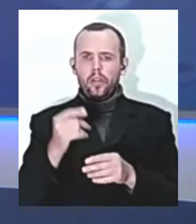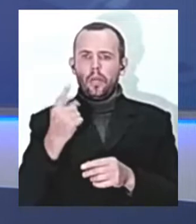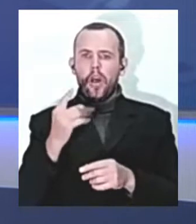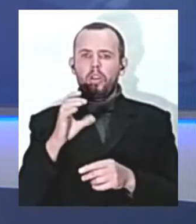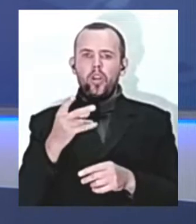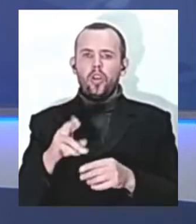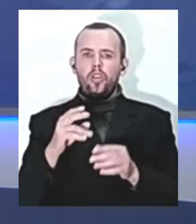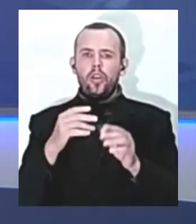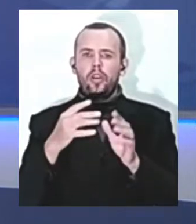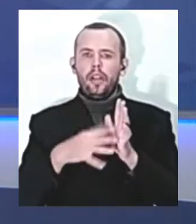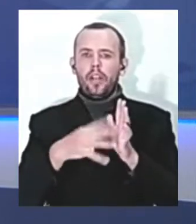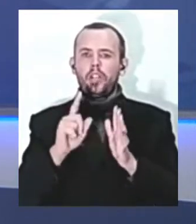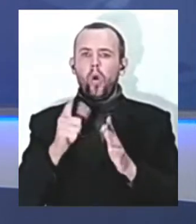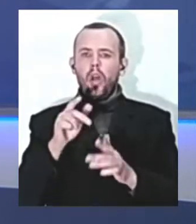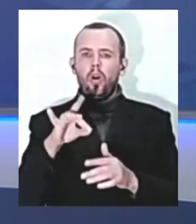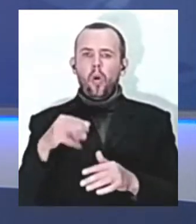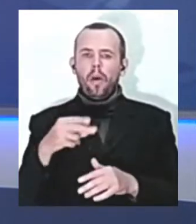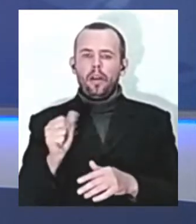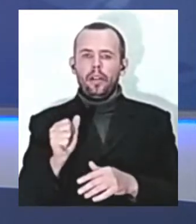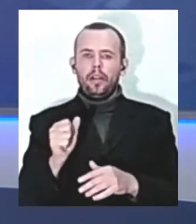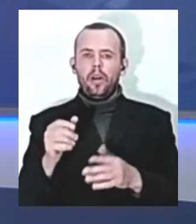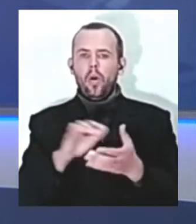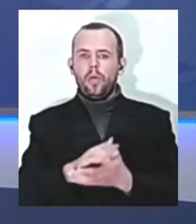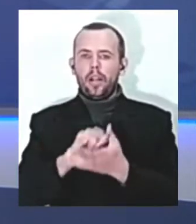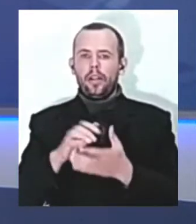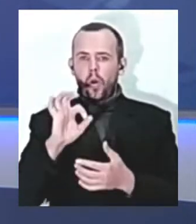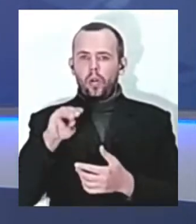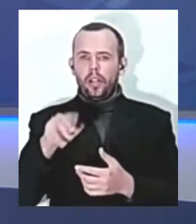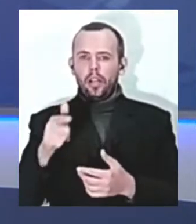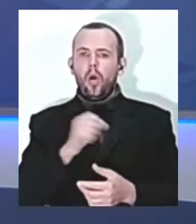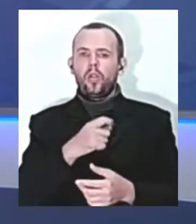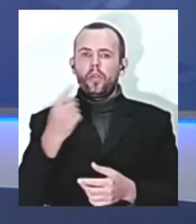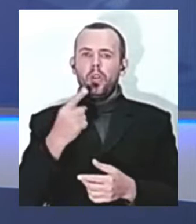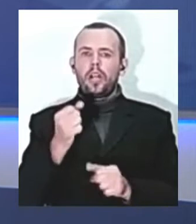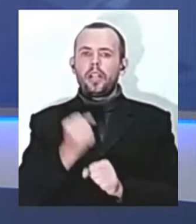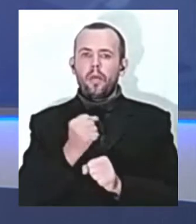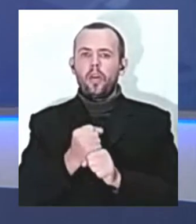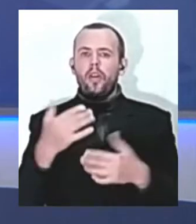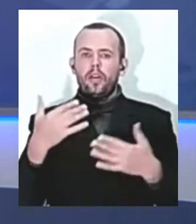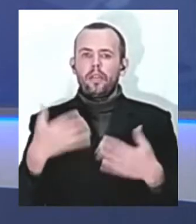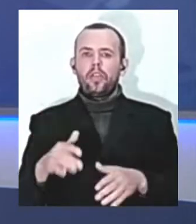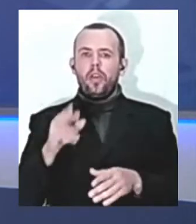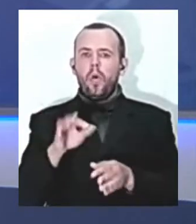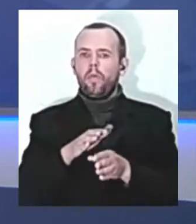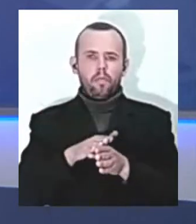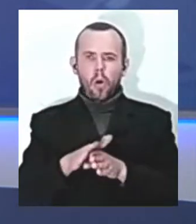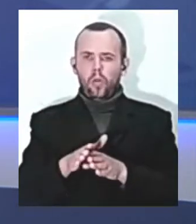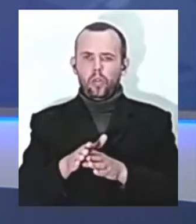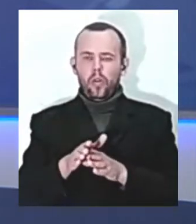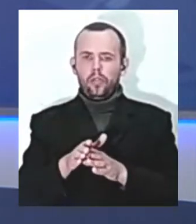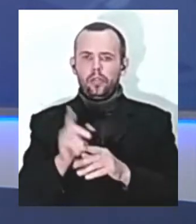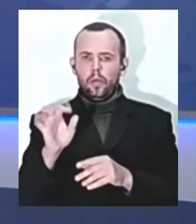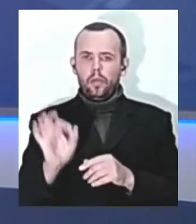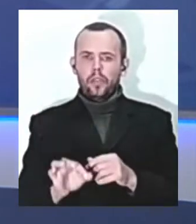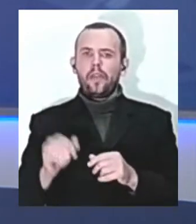громада, об'єднана територіальна громада в Одеській області, запрацювали вже повноцінно. Як ви вже